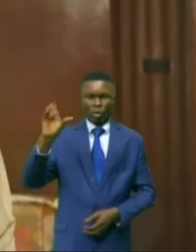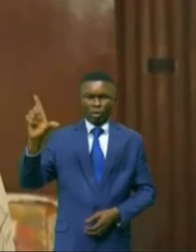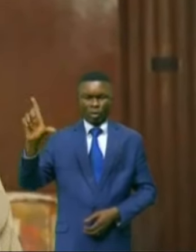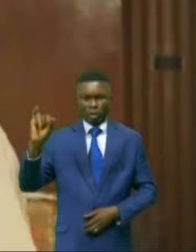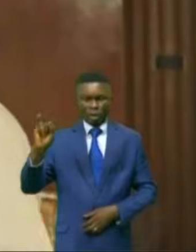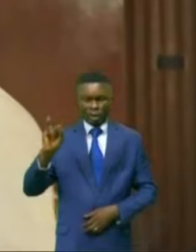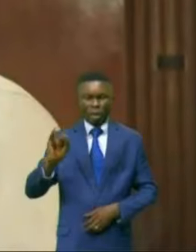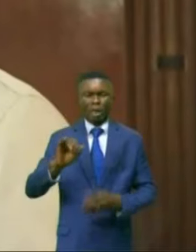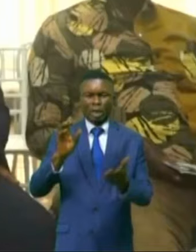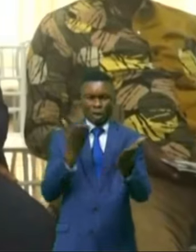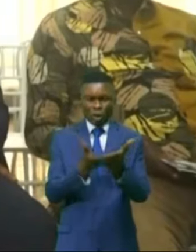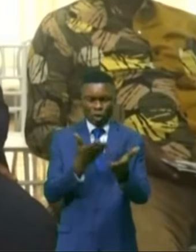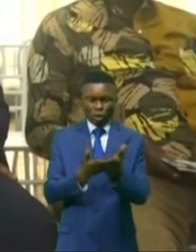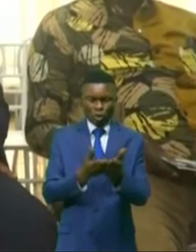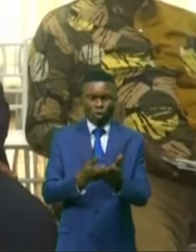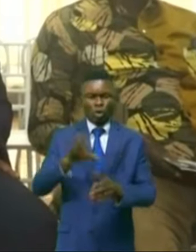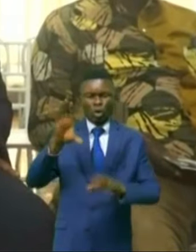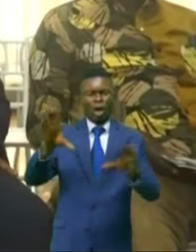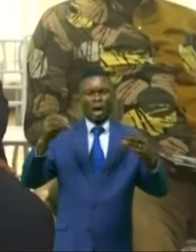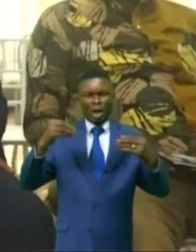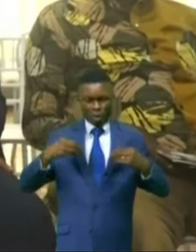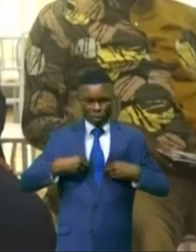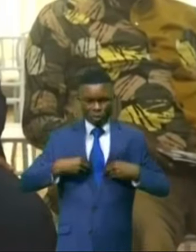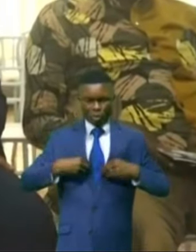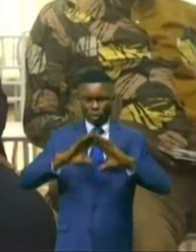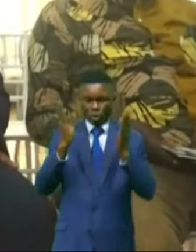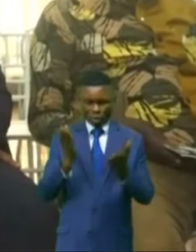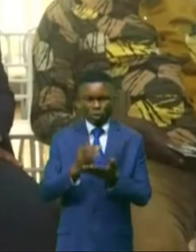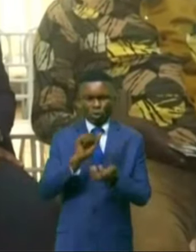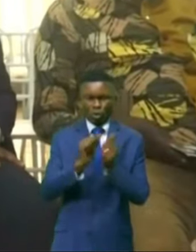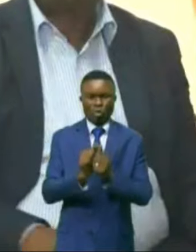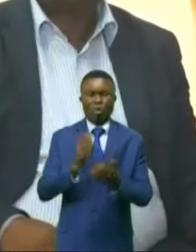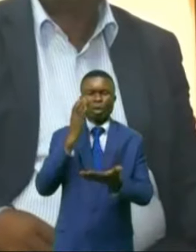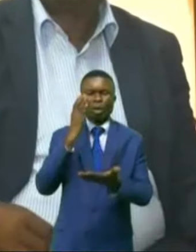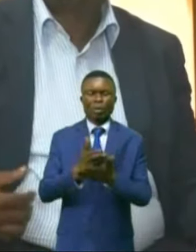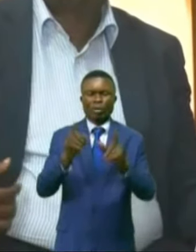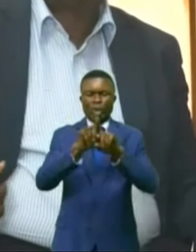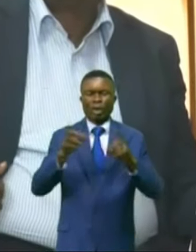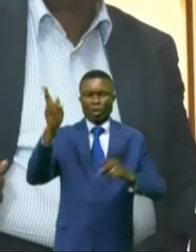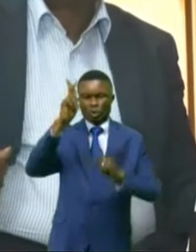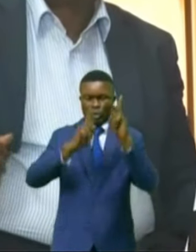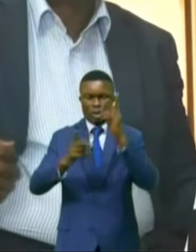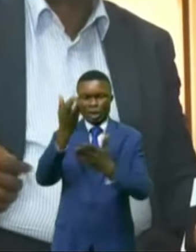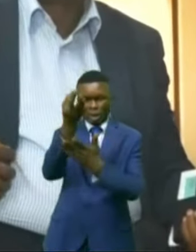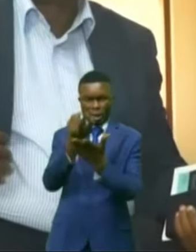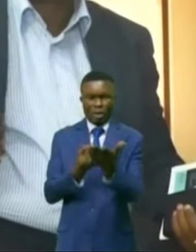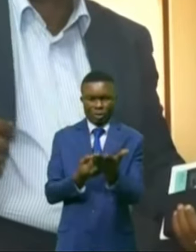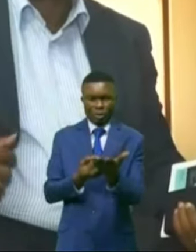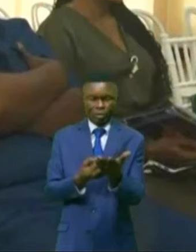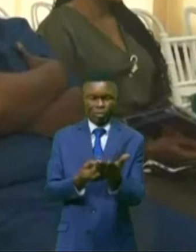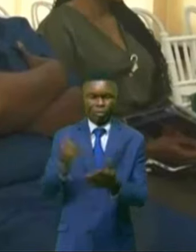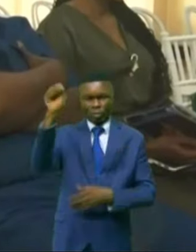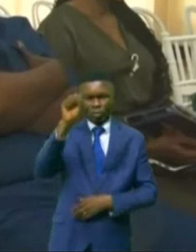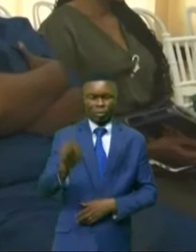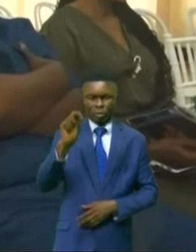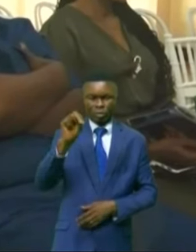été sans hésitation adopté par le secteur tant privé que public. Sur la liste, la SNEL,